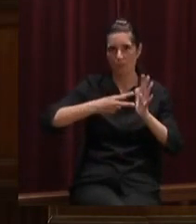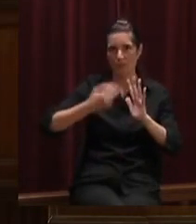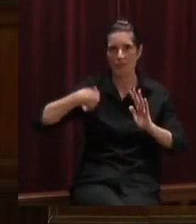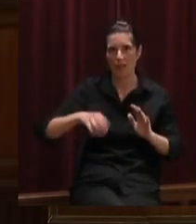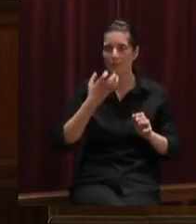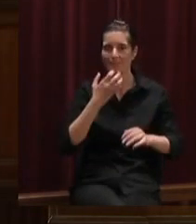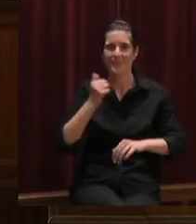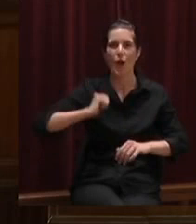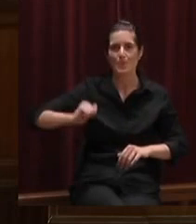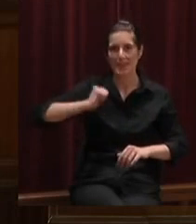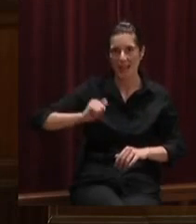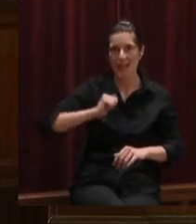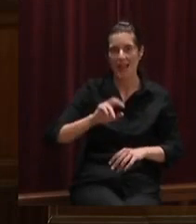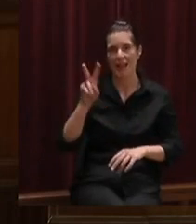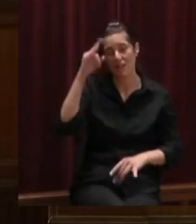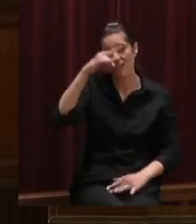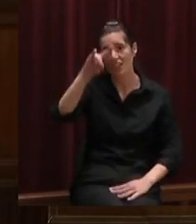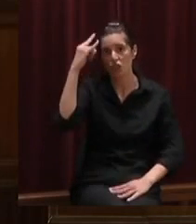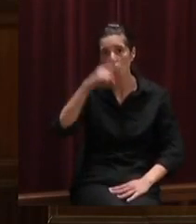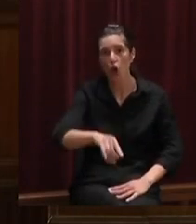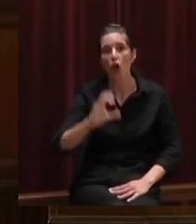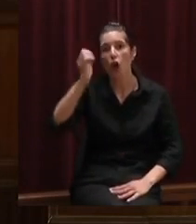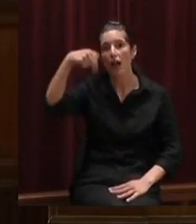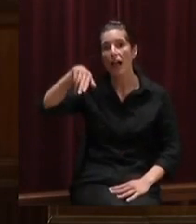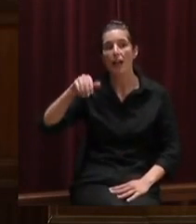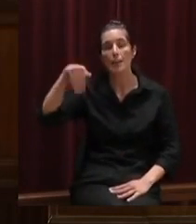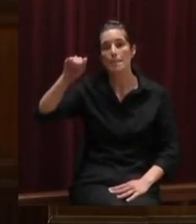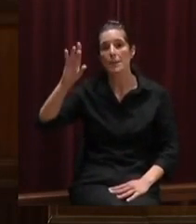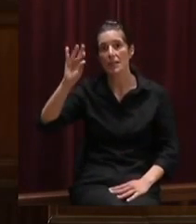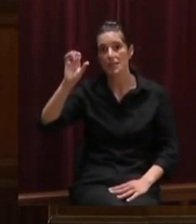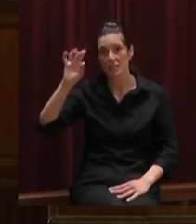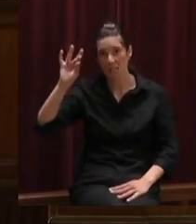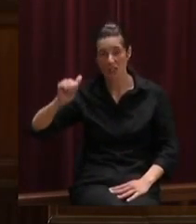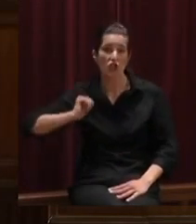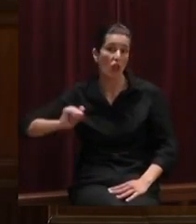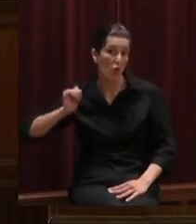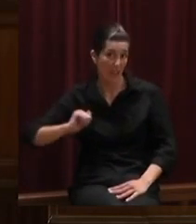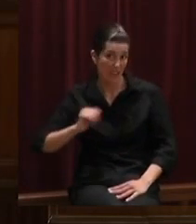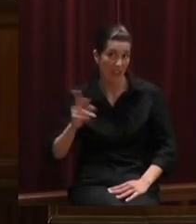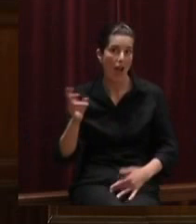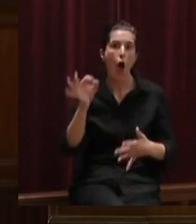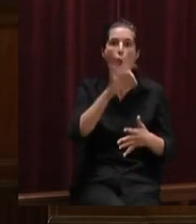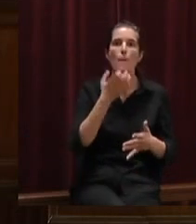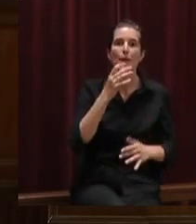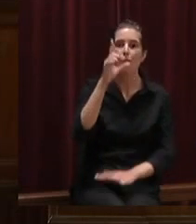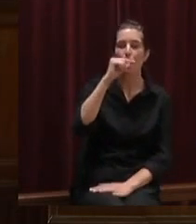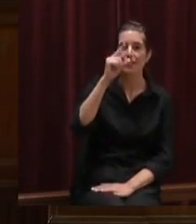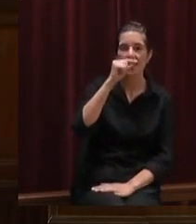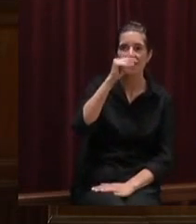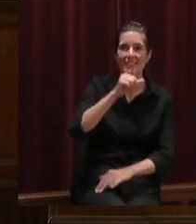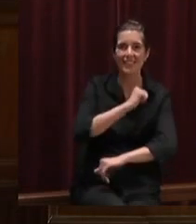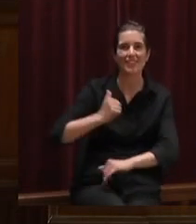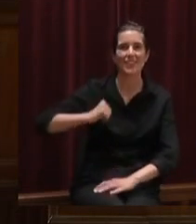Verge del Toro, Can Misses i Sondureta, afegir-hi després projectes com el del nou hospital a Felanitx i a